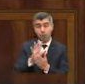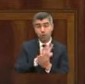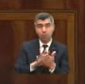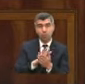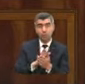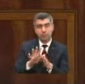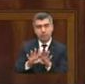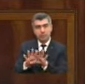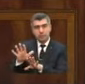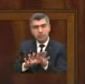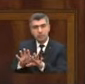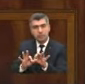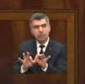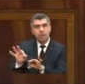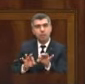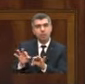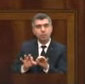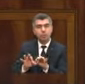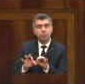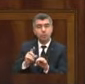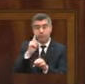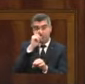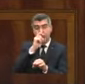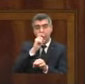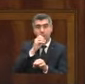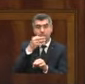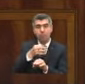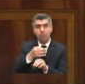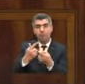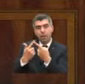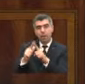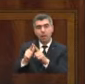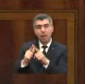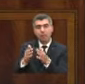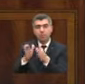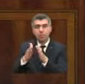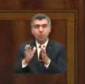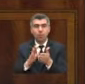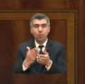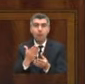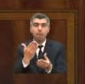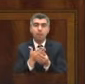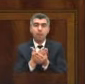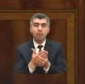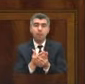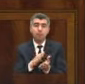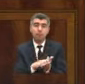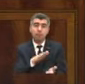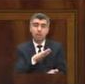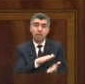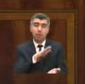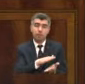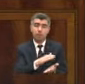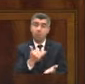تدبيرا استراتيجيا لعشرات الأوراش التي ينبغي فتحها في وقت متقارب، ولكن أهم